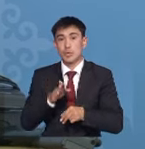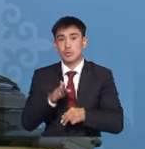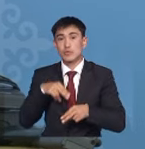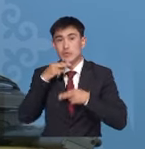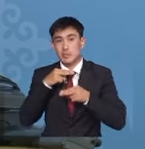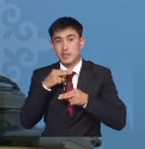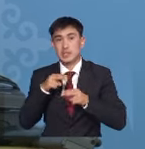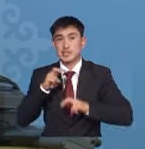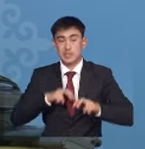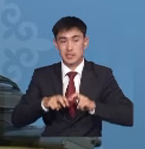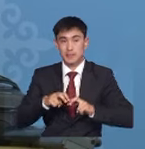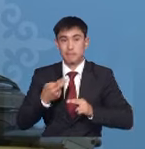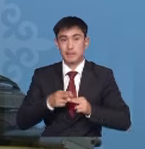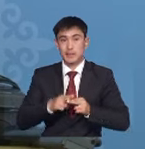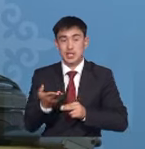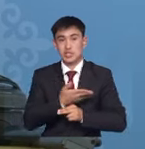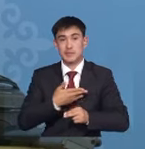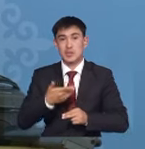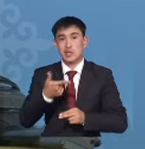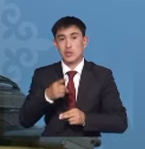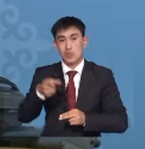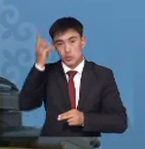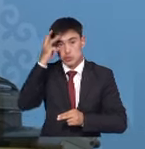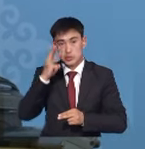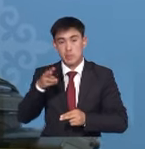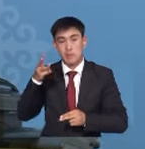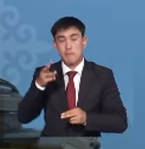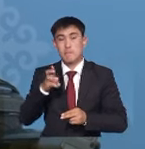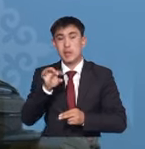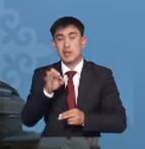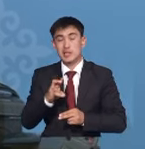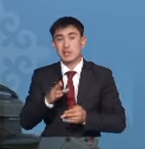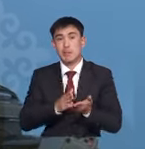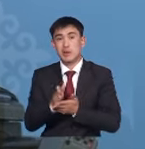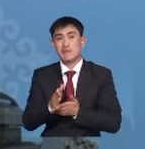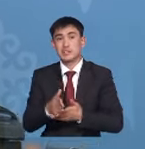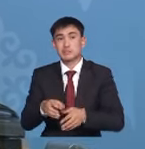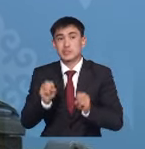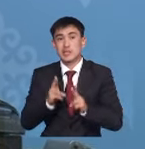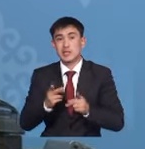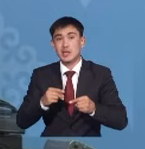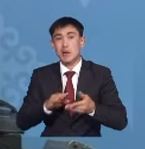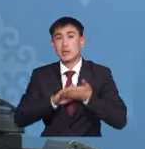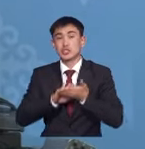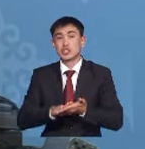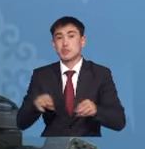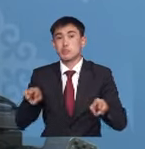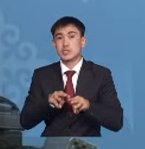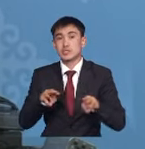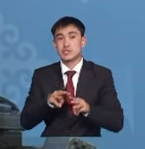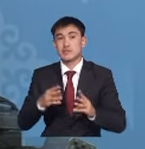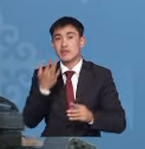очень внимательно искать. Тем не менее, наше генконсульство и посольство в Берлине направили соответствующее обращение в